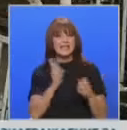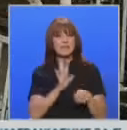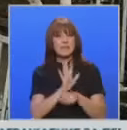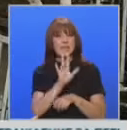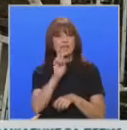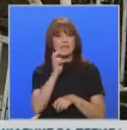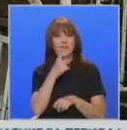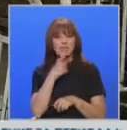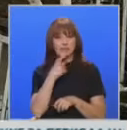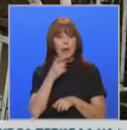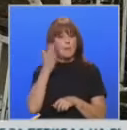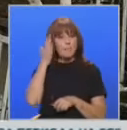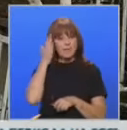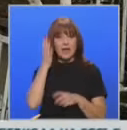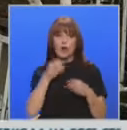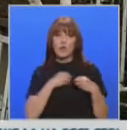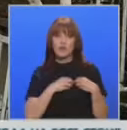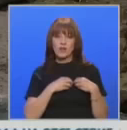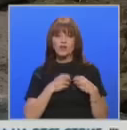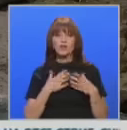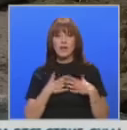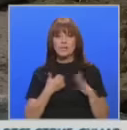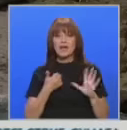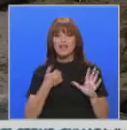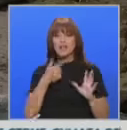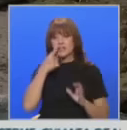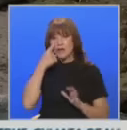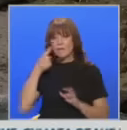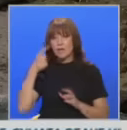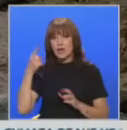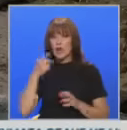години. Премиерът увери, че има налични 60 милиона за отстраняване на щетите.